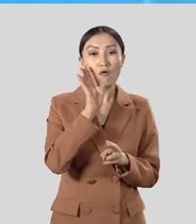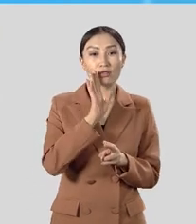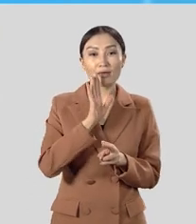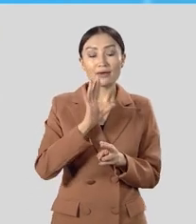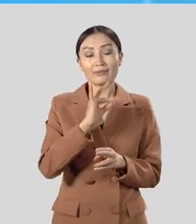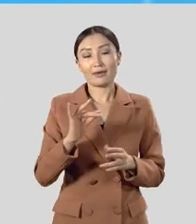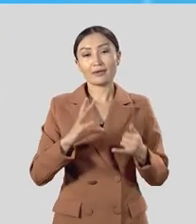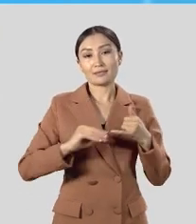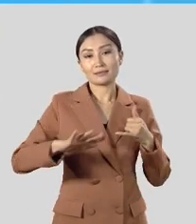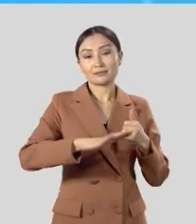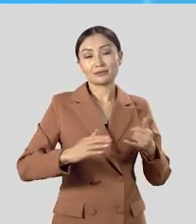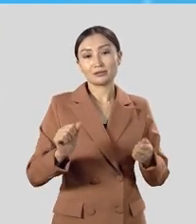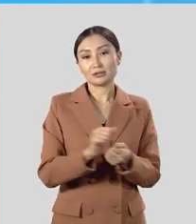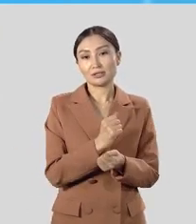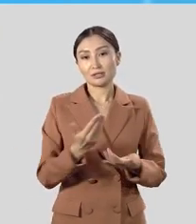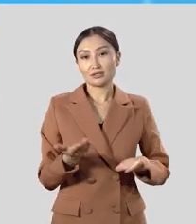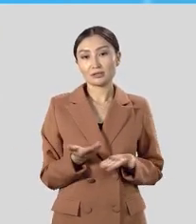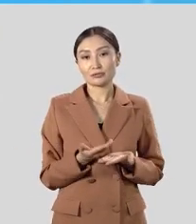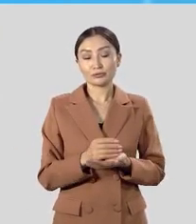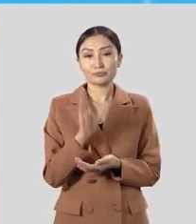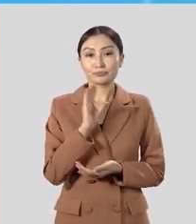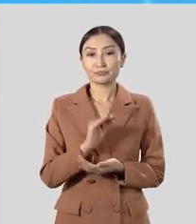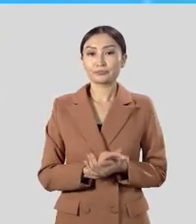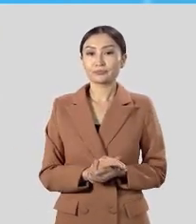среде, так и в наземно-воздушной среде.